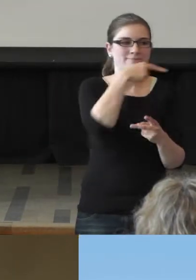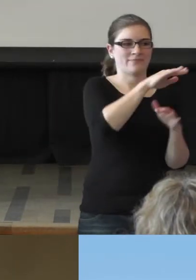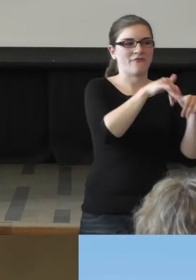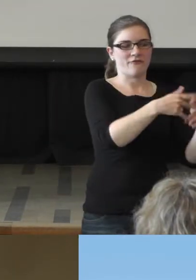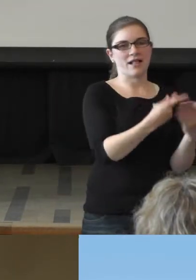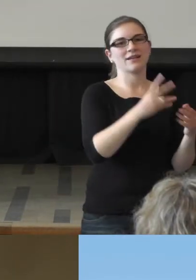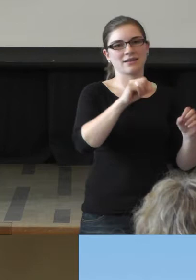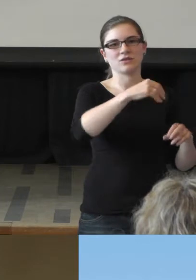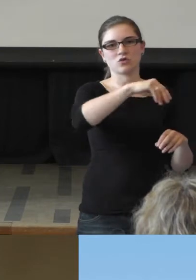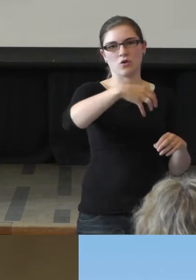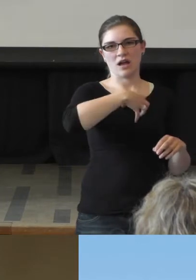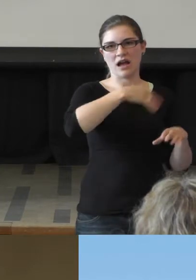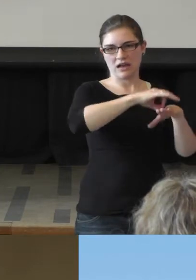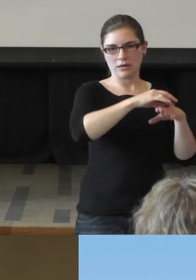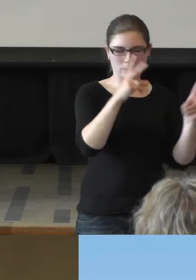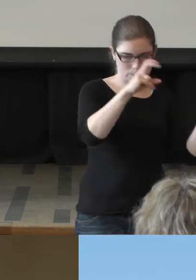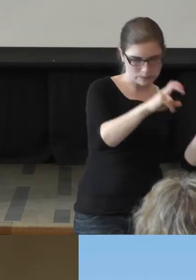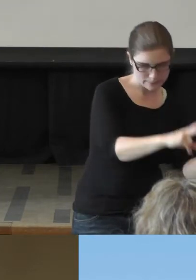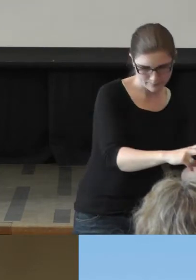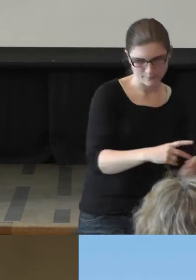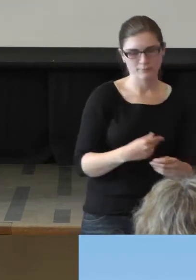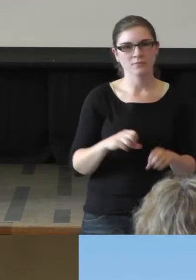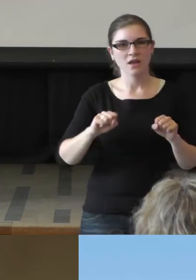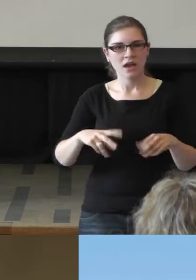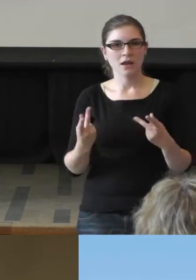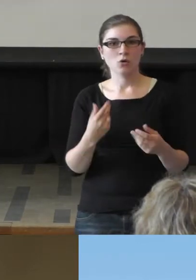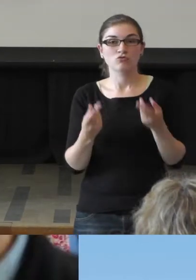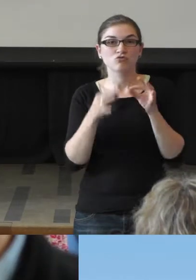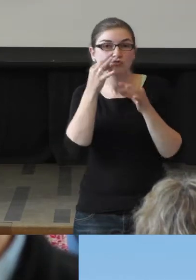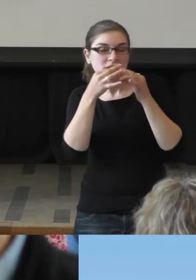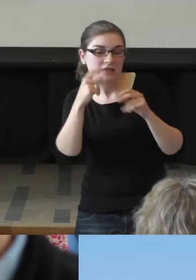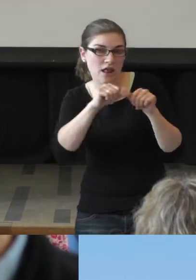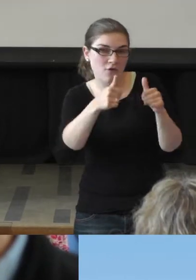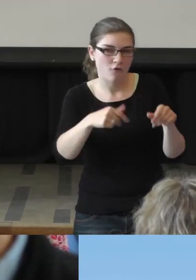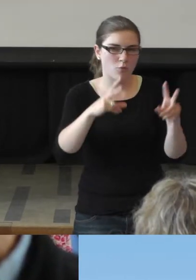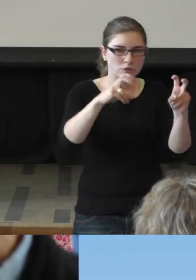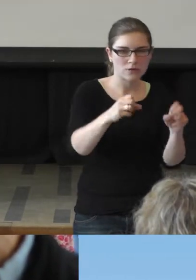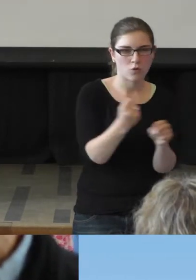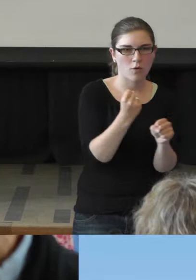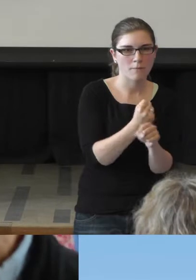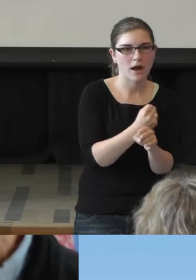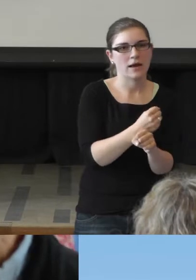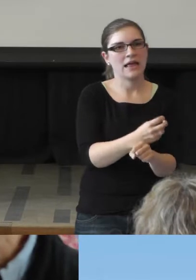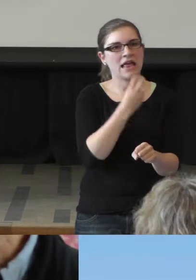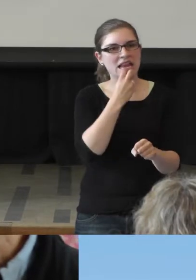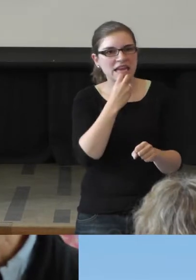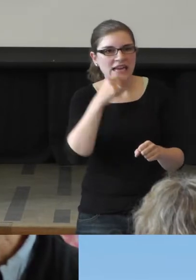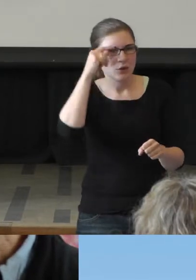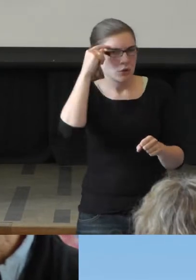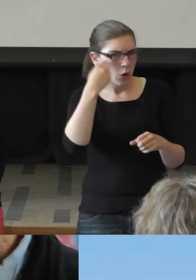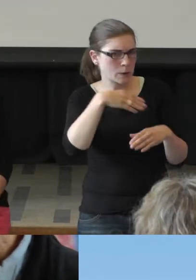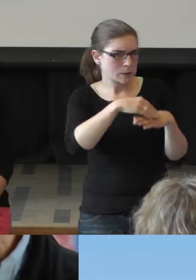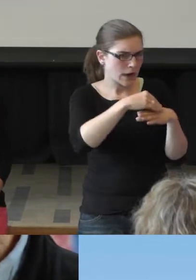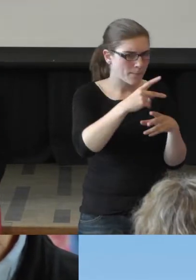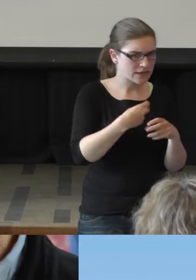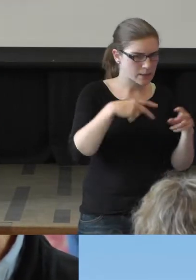nächste Schritt dann halt zum niedergelassenen Neurologen. Elektroneurographie ist halt so ähnlich wie ein EKG, halt in dem Fall ein Schreiben